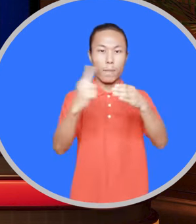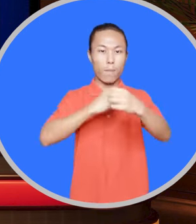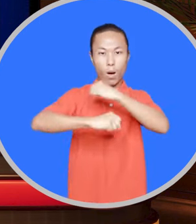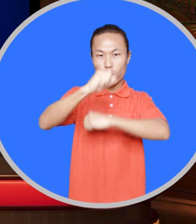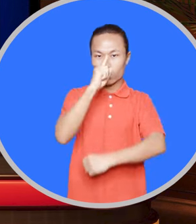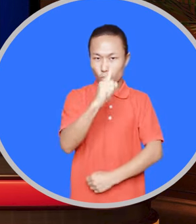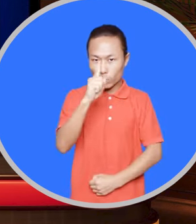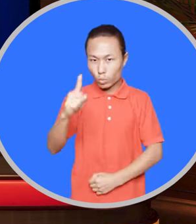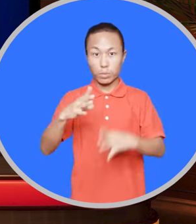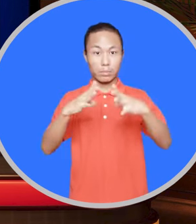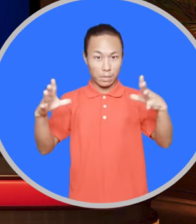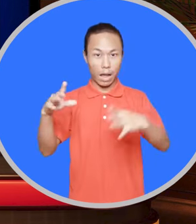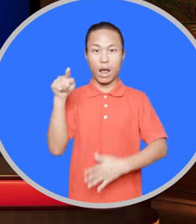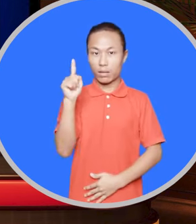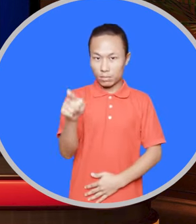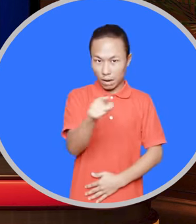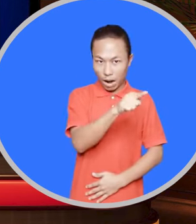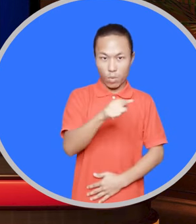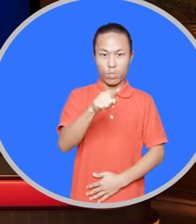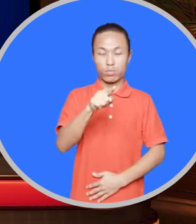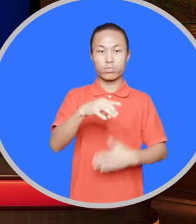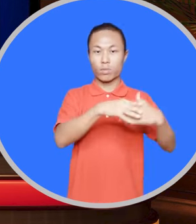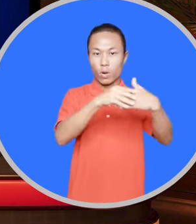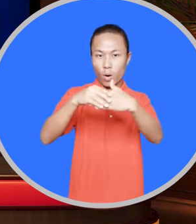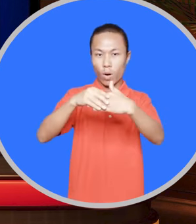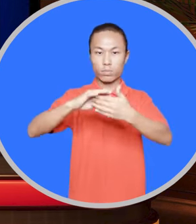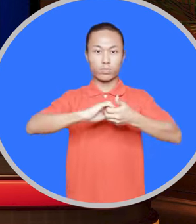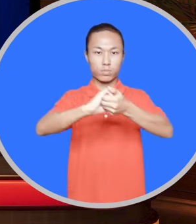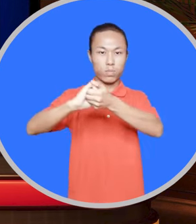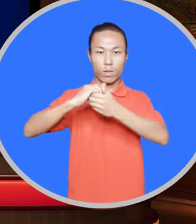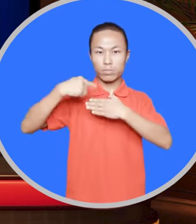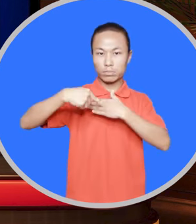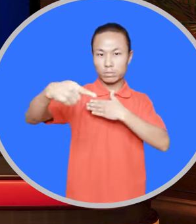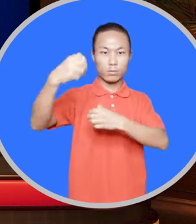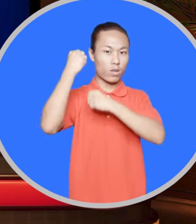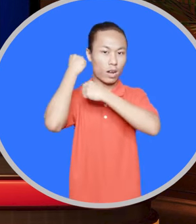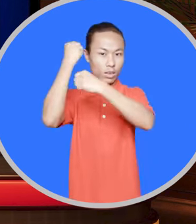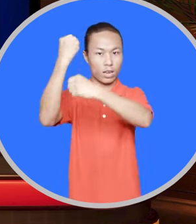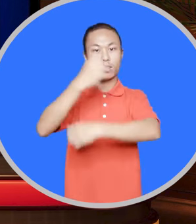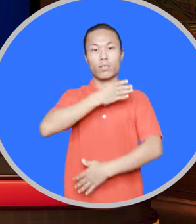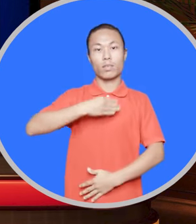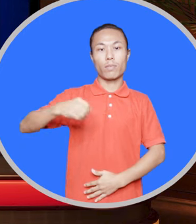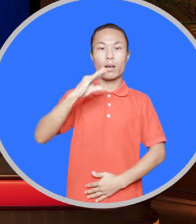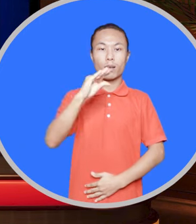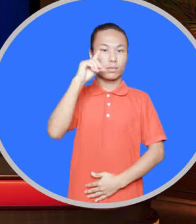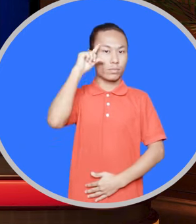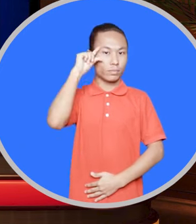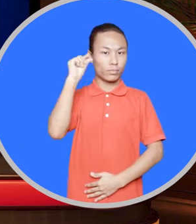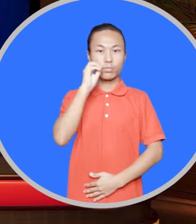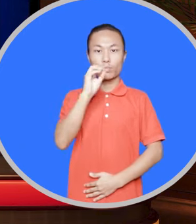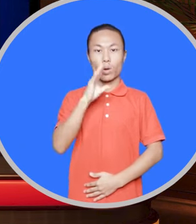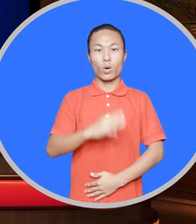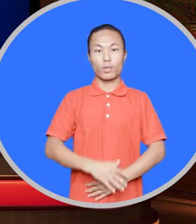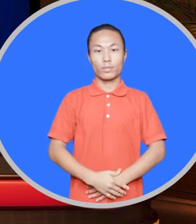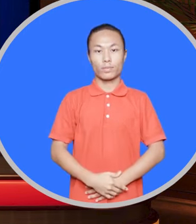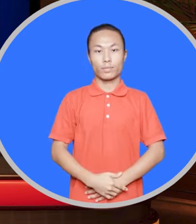ရာထက်တန်ပြင်ပြတဲ့လူငယ်မျိုးဆက်တစ်တွေအများအများရှိတာကိုသတိထားမိပါတယ်။ဒါဟာနှွေဦးတော်လည်ရေးအတွက်ခွန်သစ်အာ